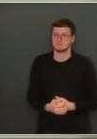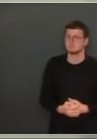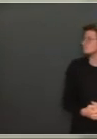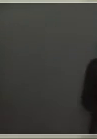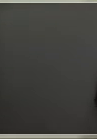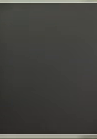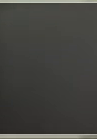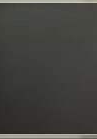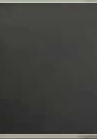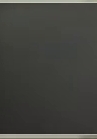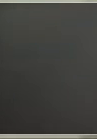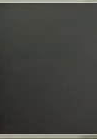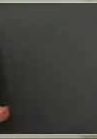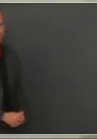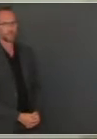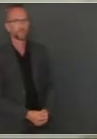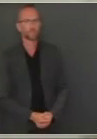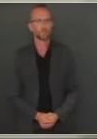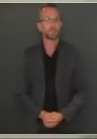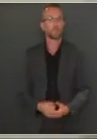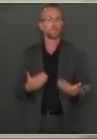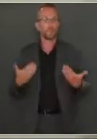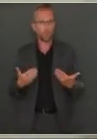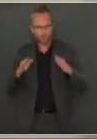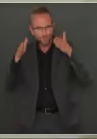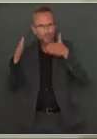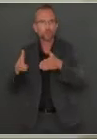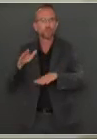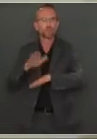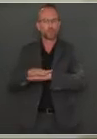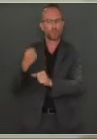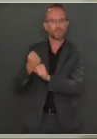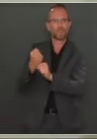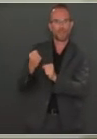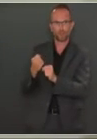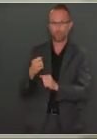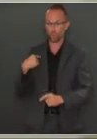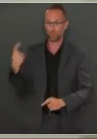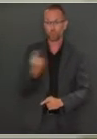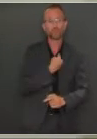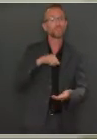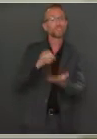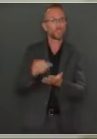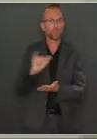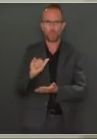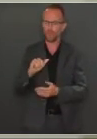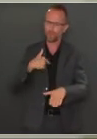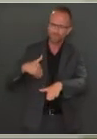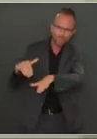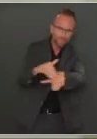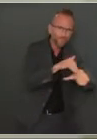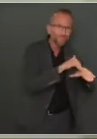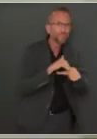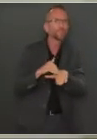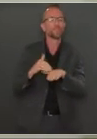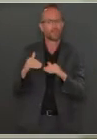monde professionnel. Le télétravail est fortement recommandé quand c'est possible. Il y a moyen de trouver des systèmes de rotation entre collègues, par exemple.